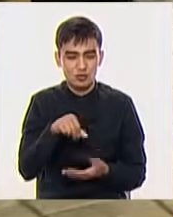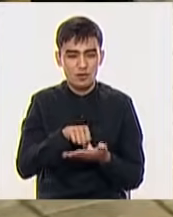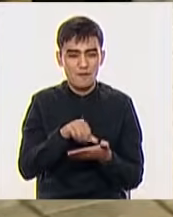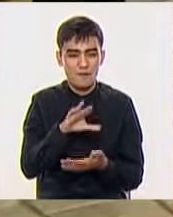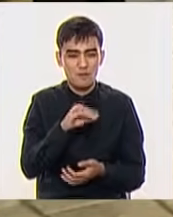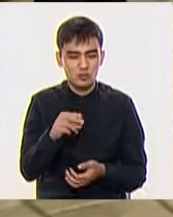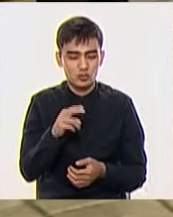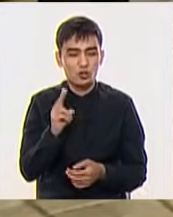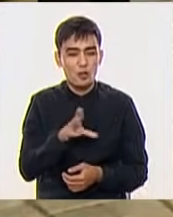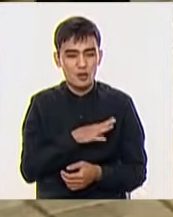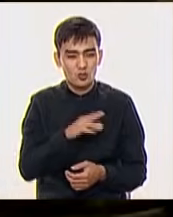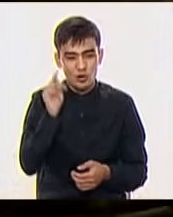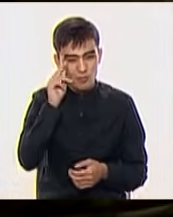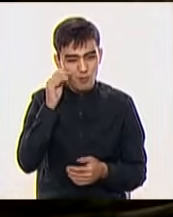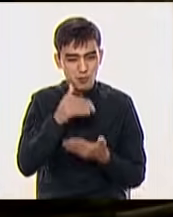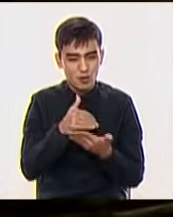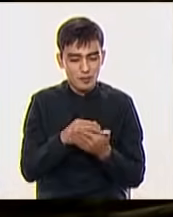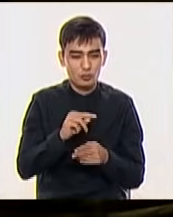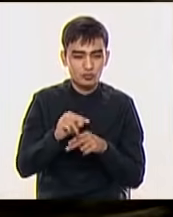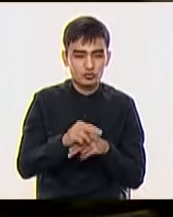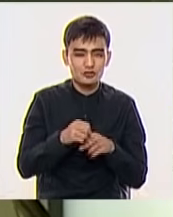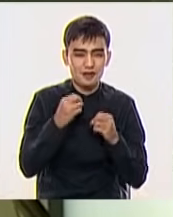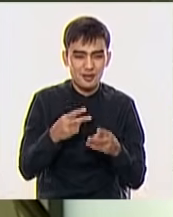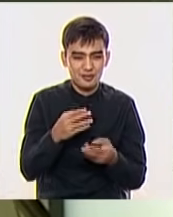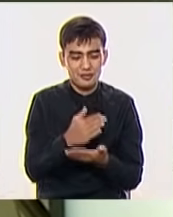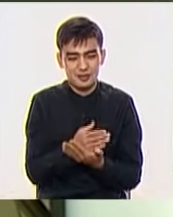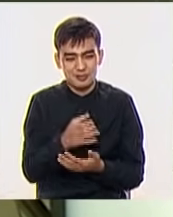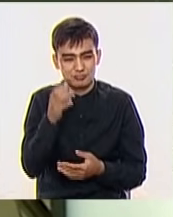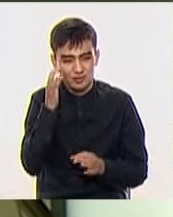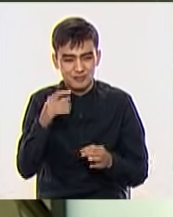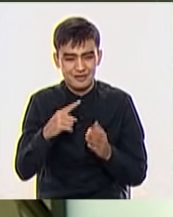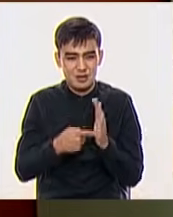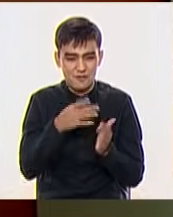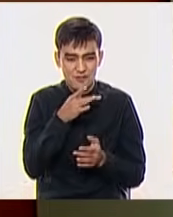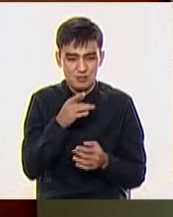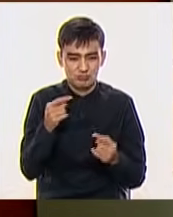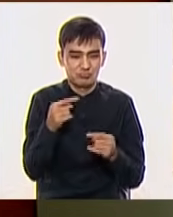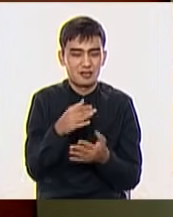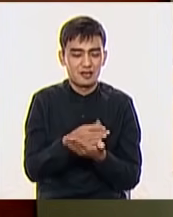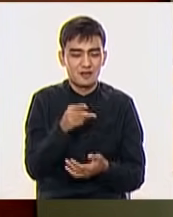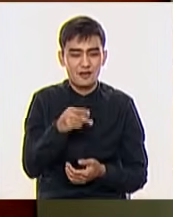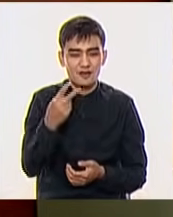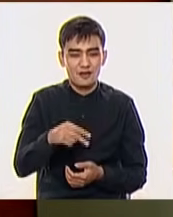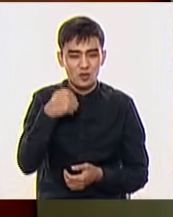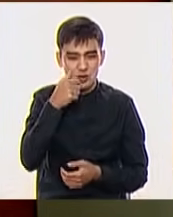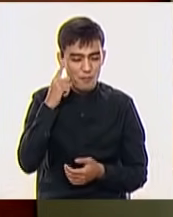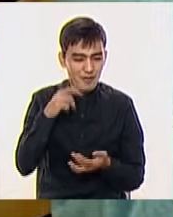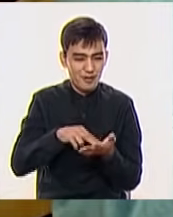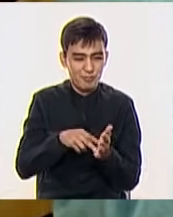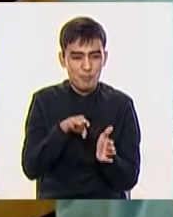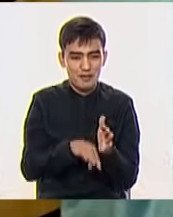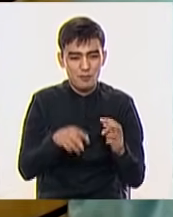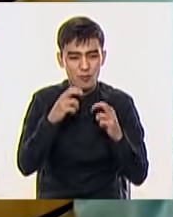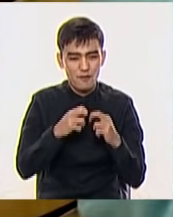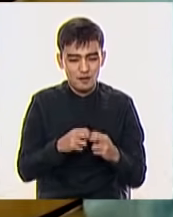вузов, чьи учебные программы и уровень обучения не соответствуют требованиям времени. В 2020 году внеплановые проверки провели